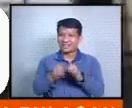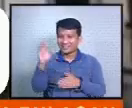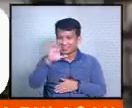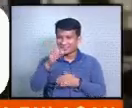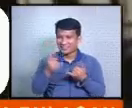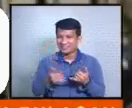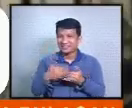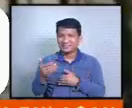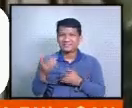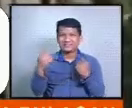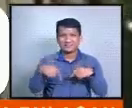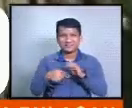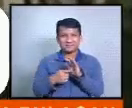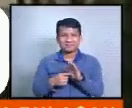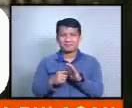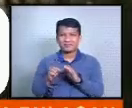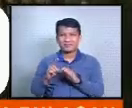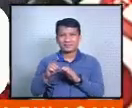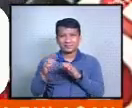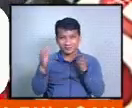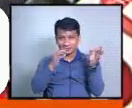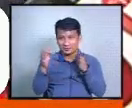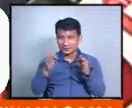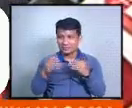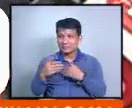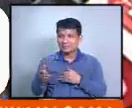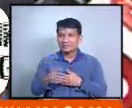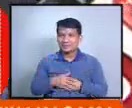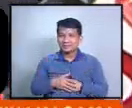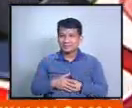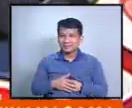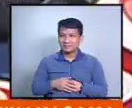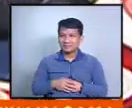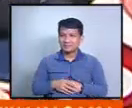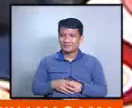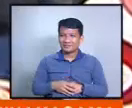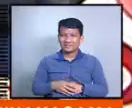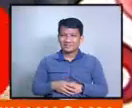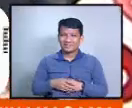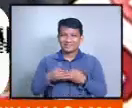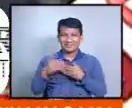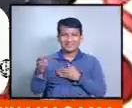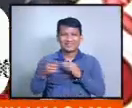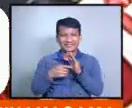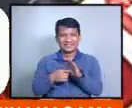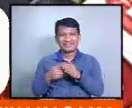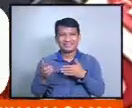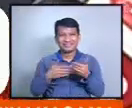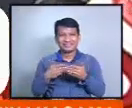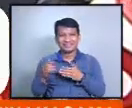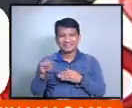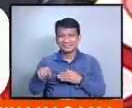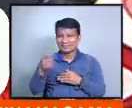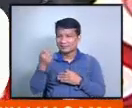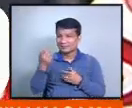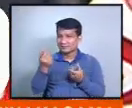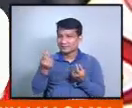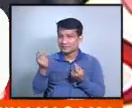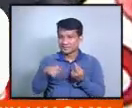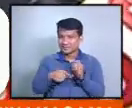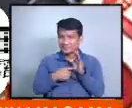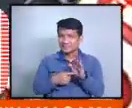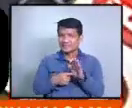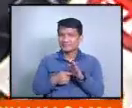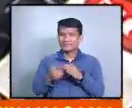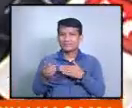na nagalaho raw ng droga online. Actually, meron kasi mga group chat to no? Na nakakapasok dito nila. No?